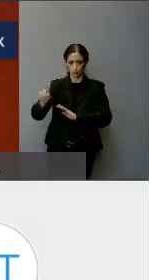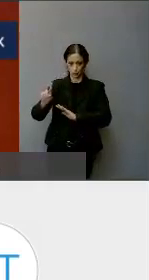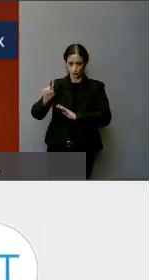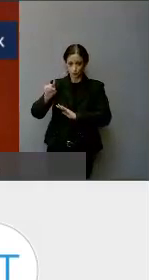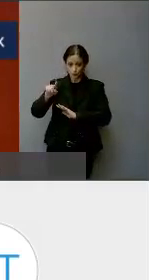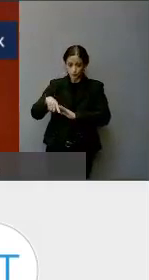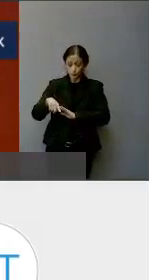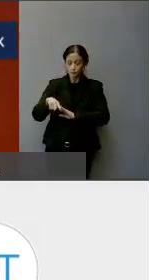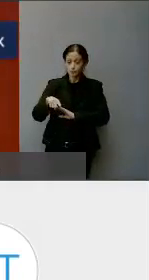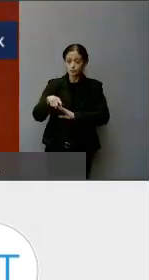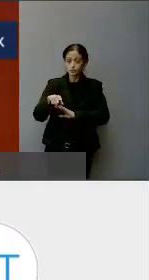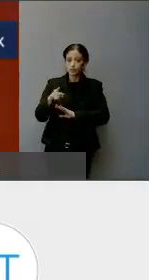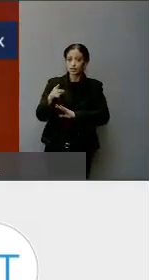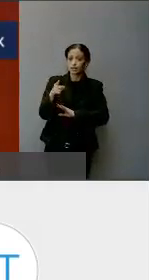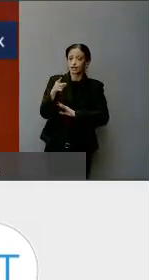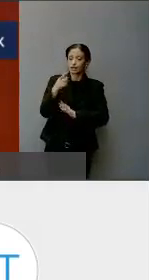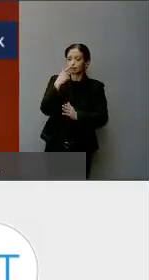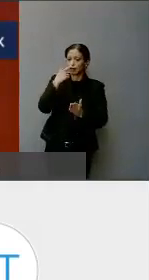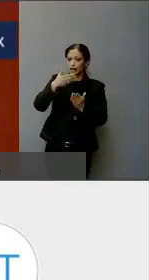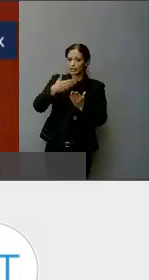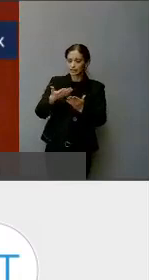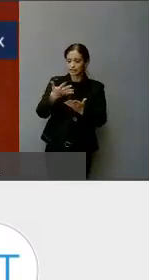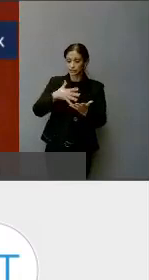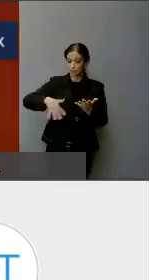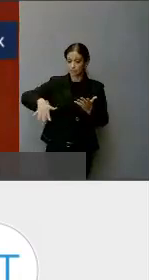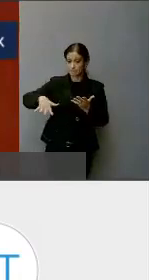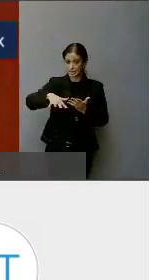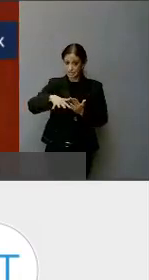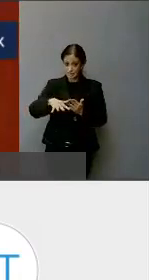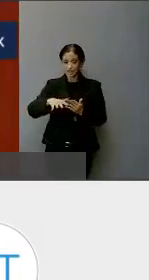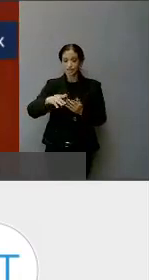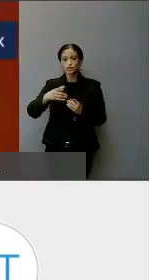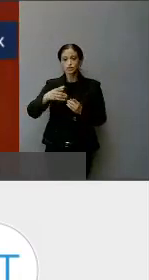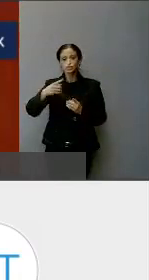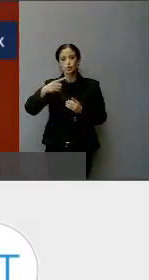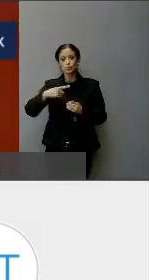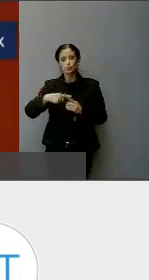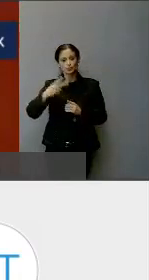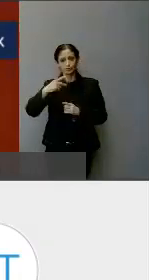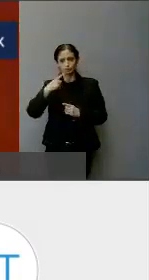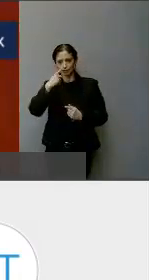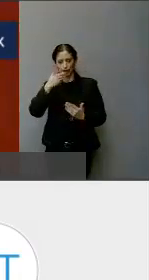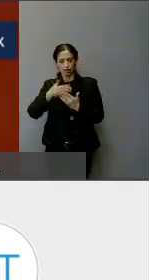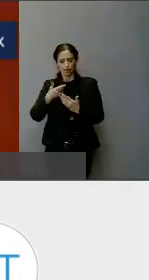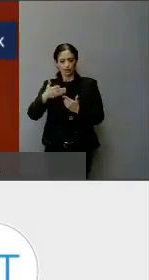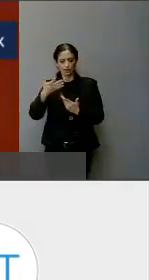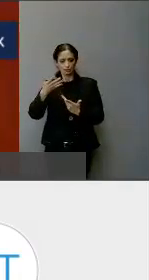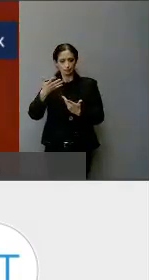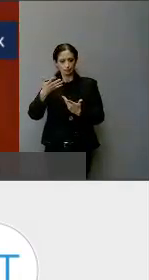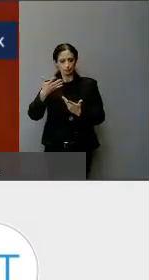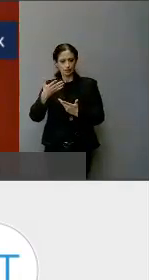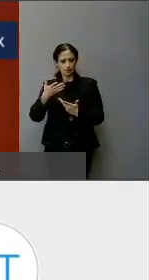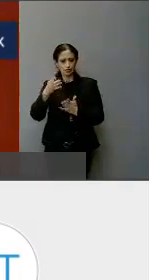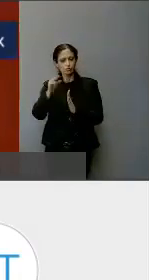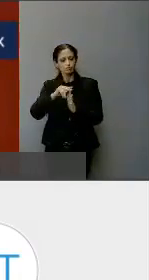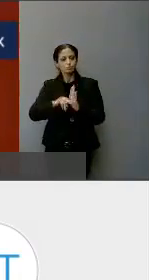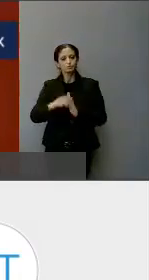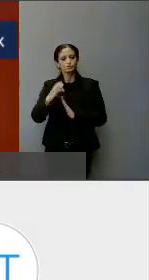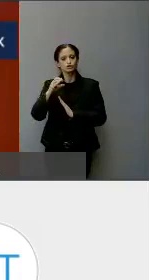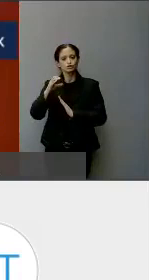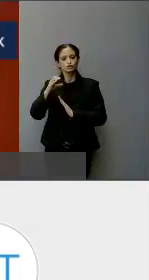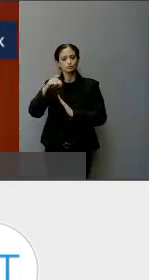paesaggio e illegittima in palese contrasto con il ptcp piano territoriale di coordinamento paesistico